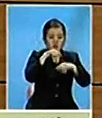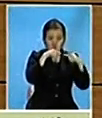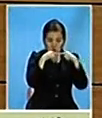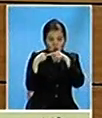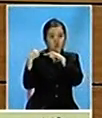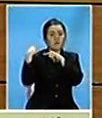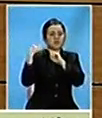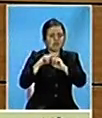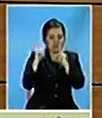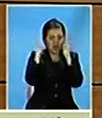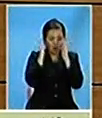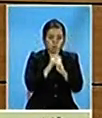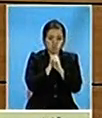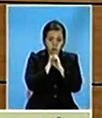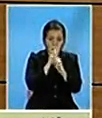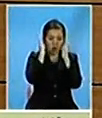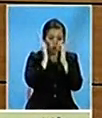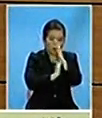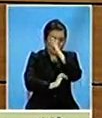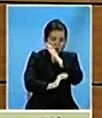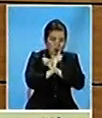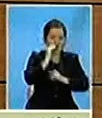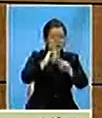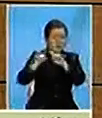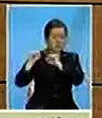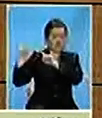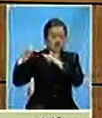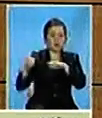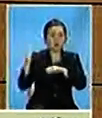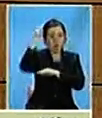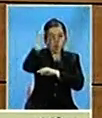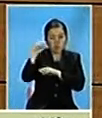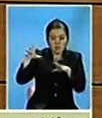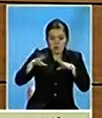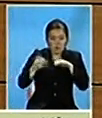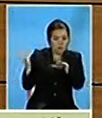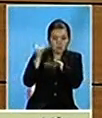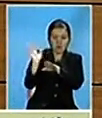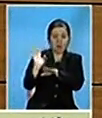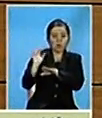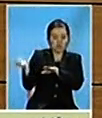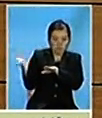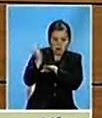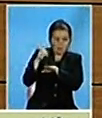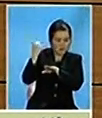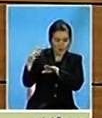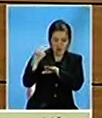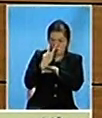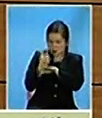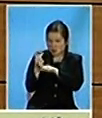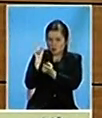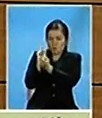ามีผู้สูงอายุและคนพิการหลายคนถูกปฏิเสธโดยพนักงานขับรถเมื่อเห็นคนพิการ